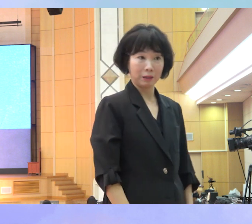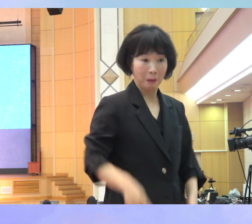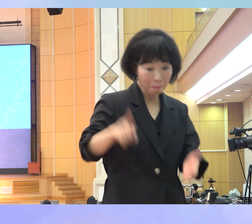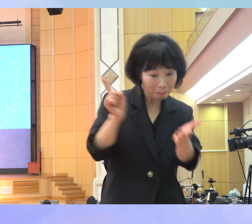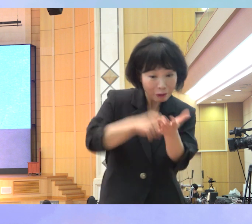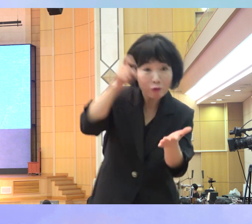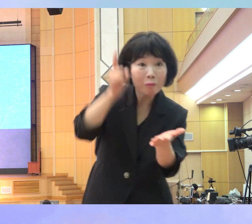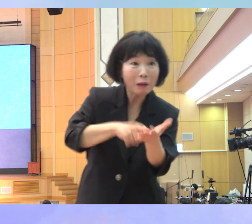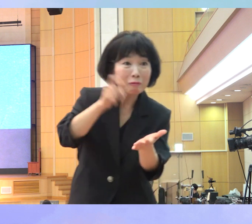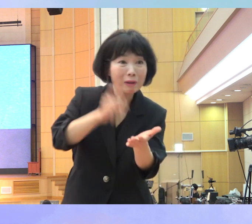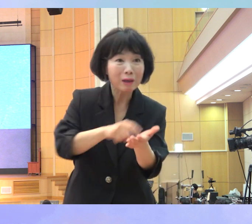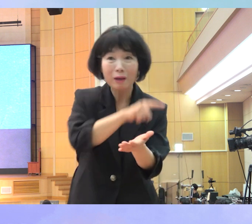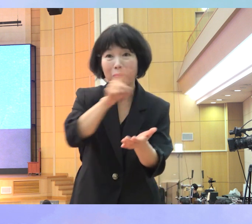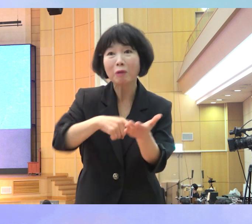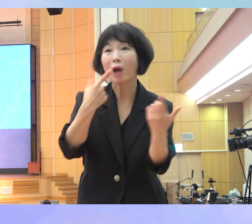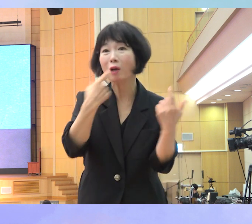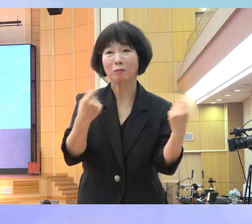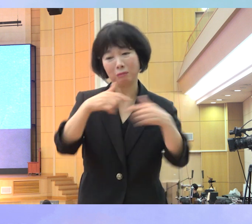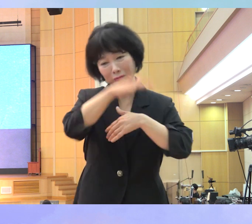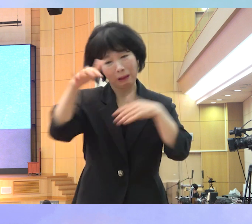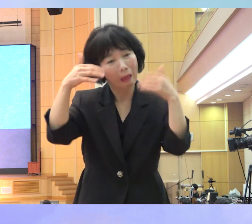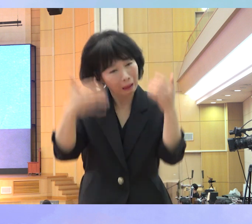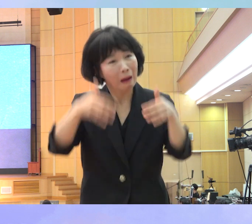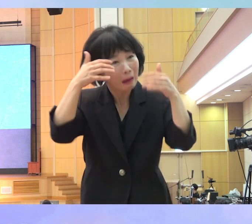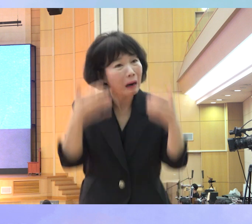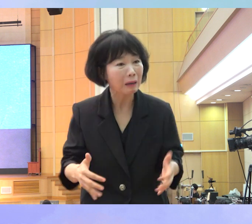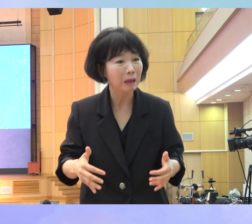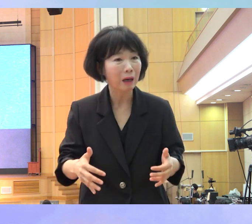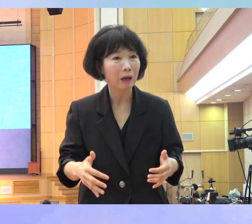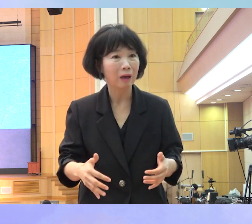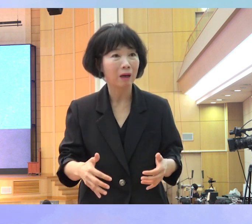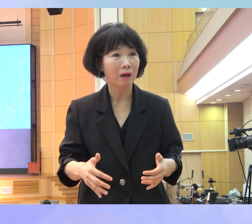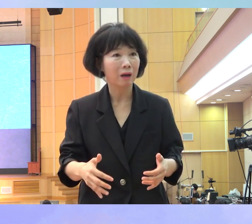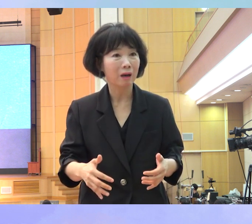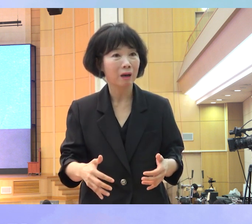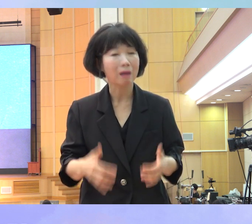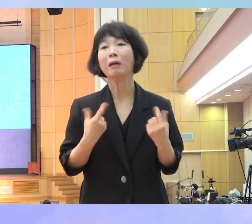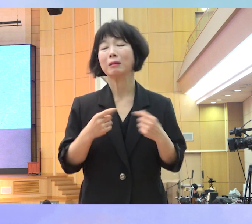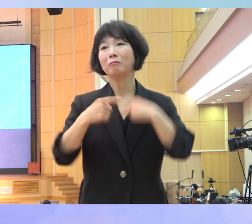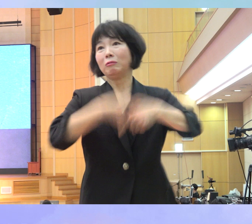여기 지는 사람이 누가 있습니까? 그냥